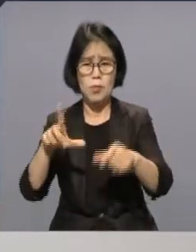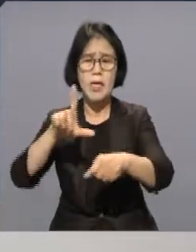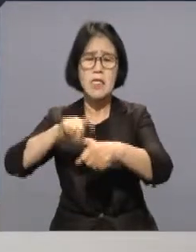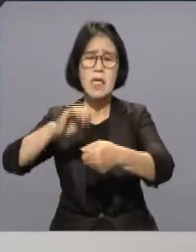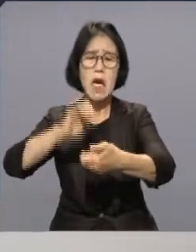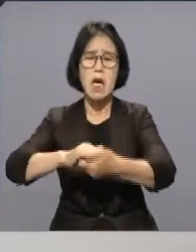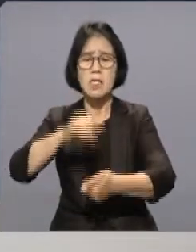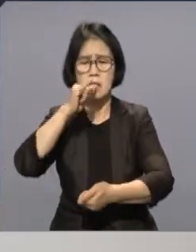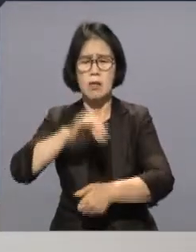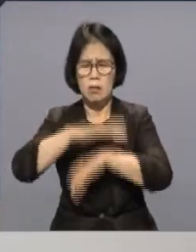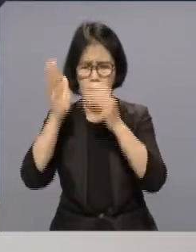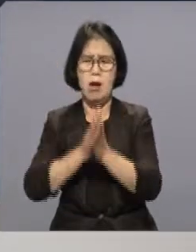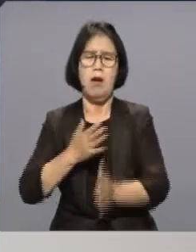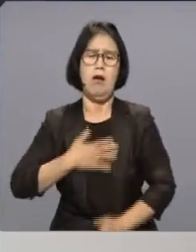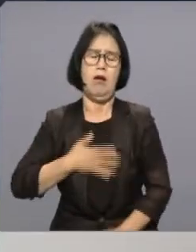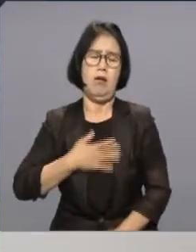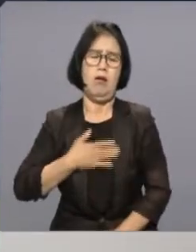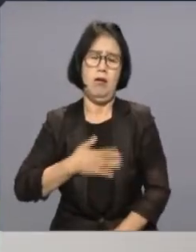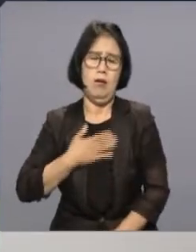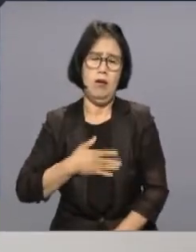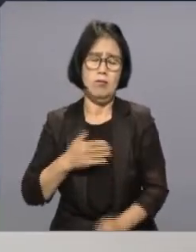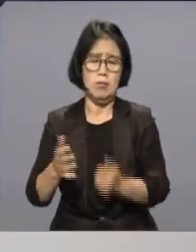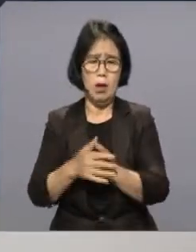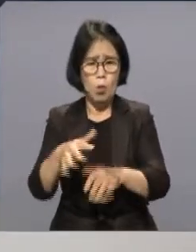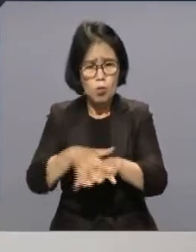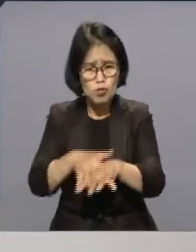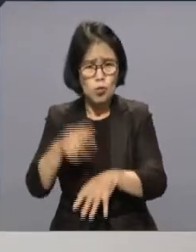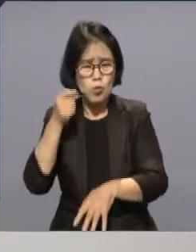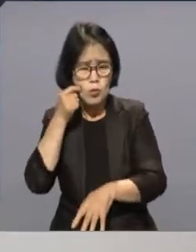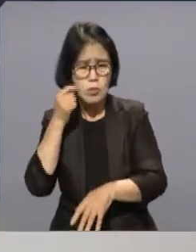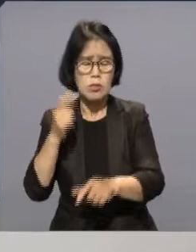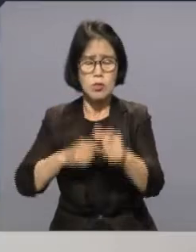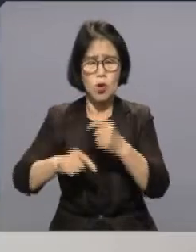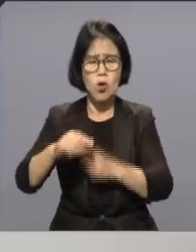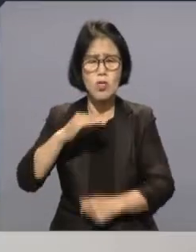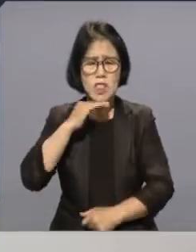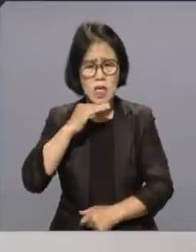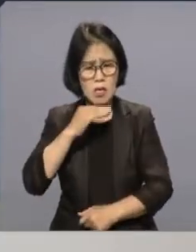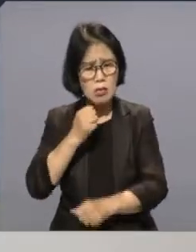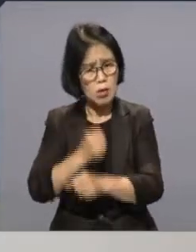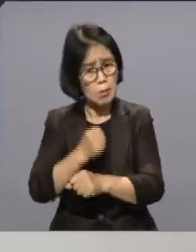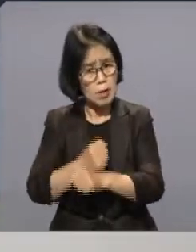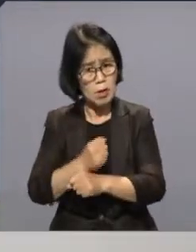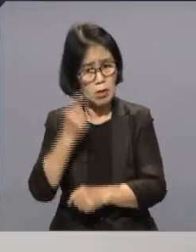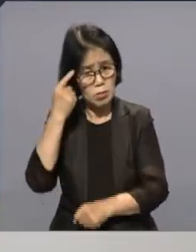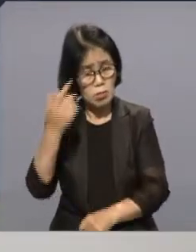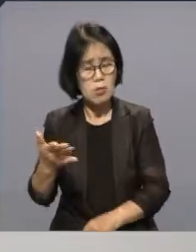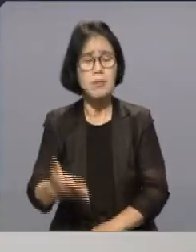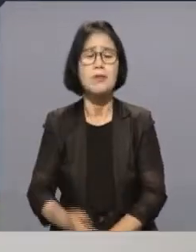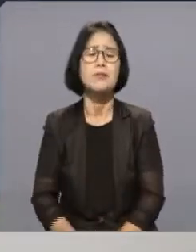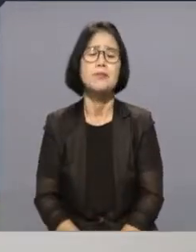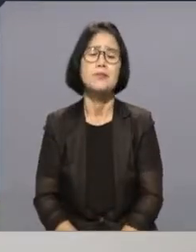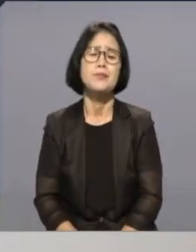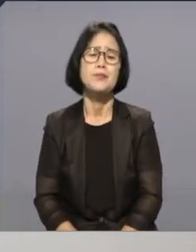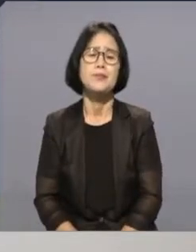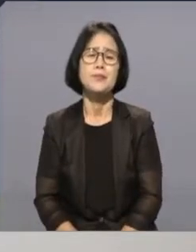걸 누구보다 잘 아는 도의원들이 원구성 못했으니 더 기다려야 한다 주장하는 건지도 묻지 않을 수 없습니다.